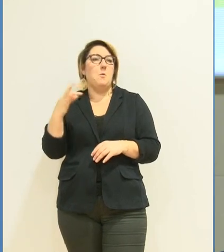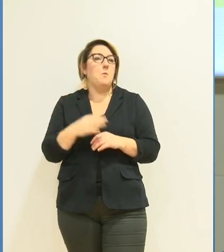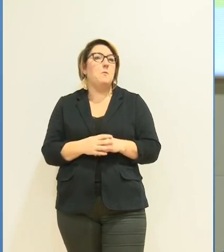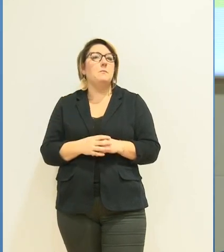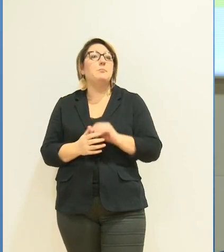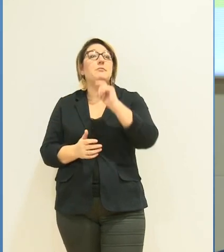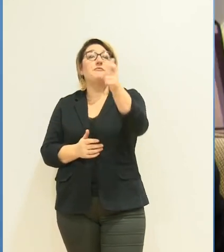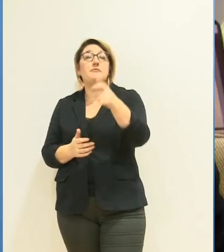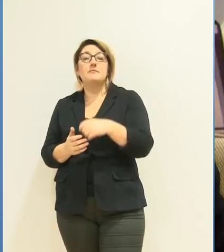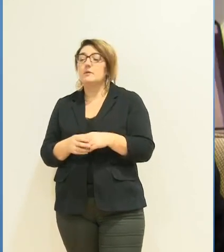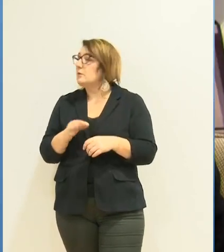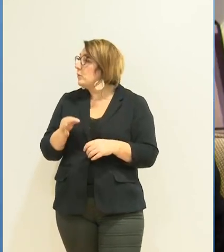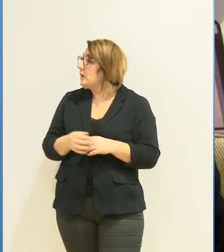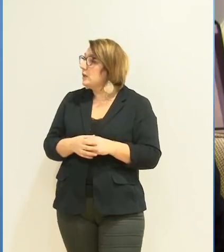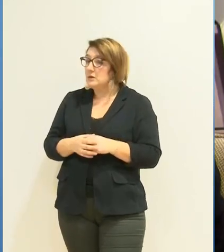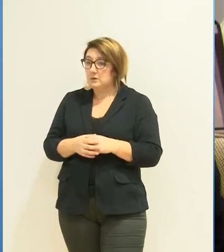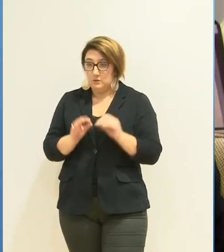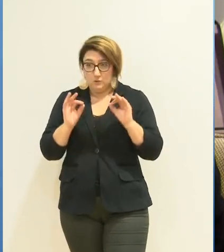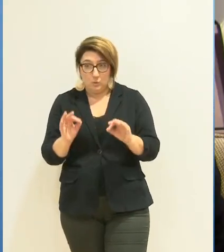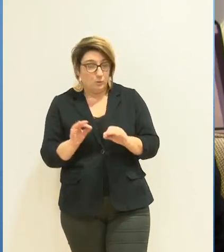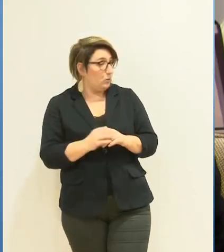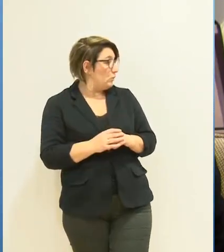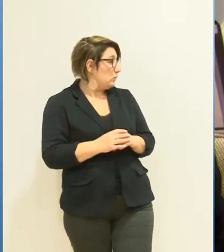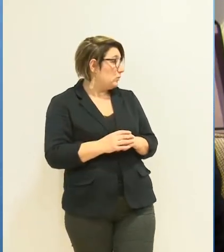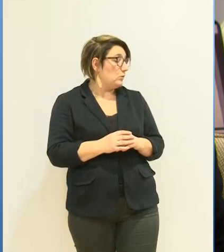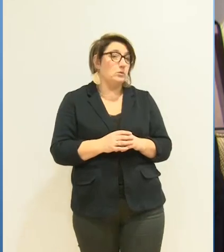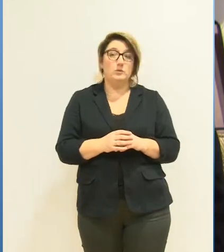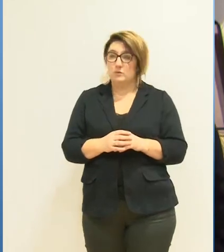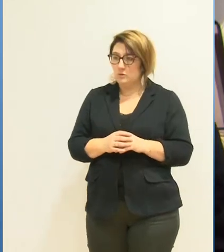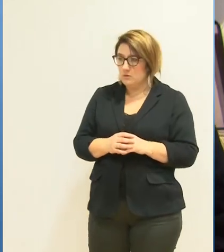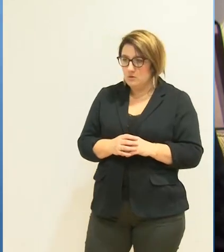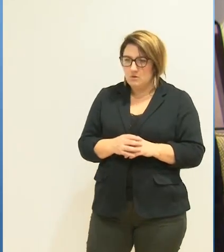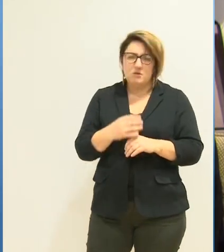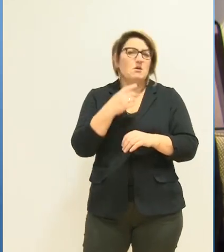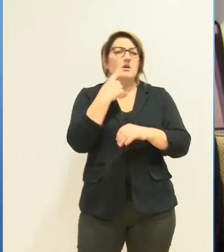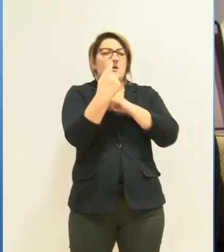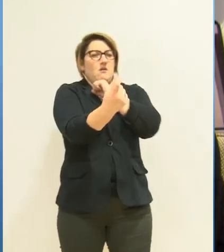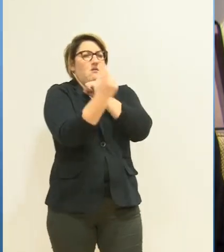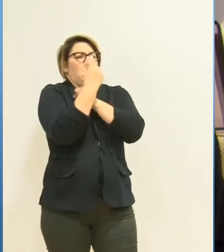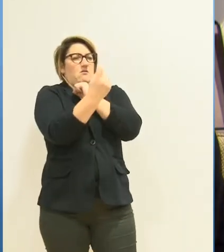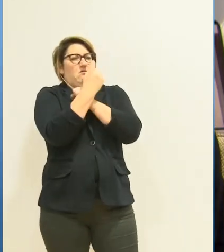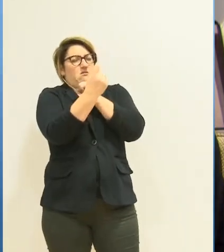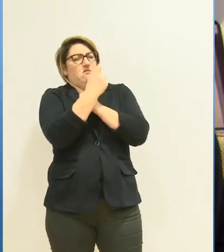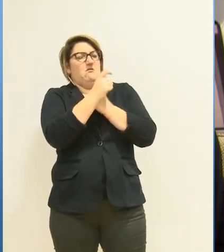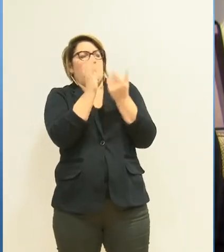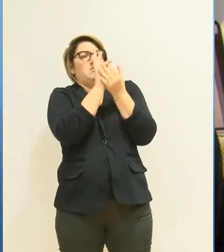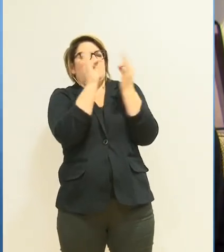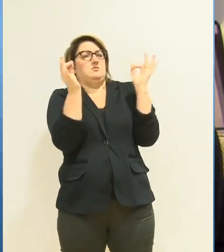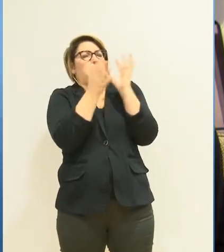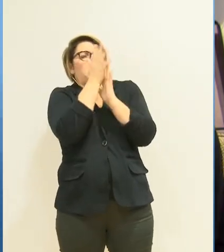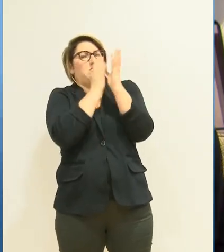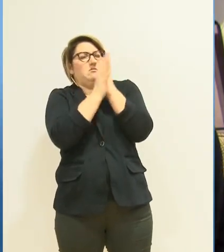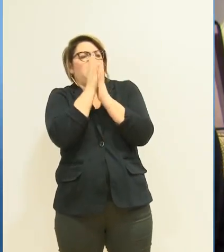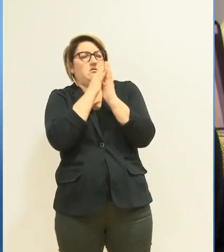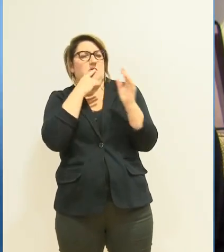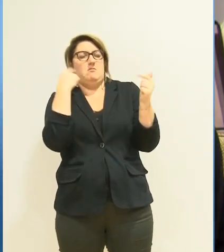oui donc vous nous vous nous avait fustigé et raconter une histoire en déroulant une liste à la